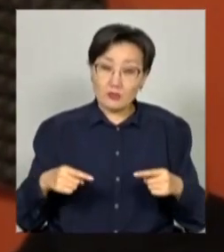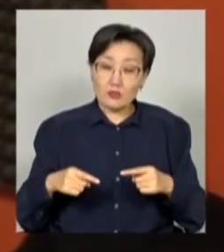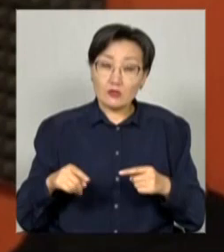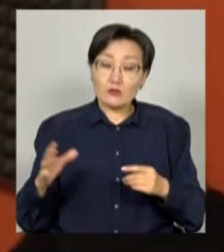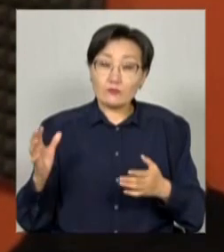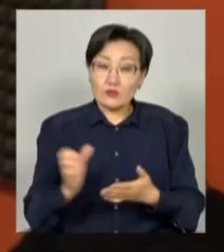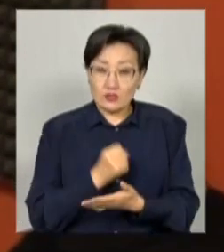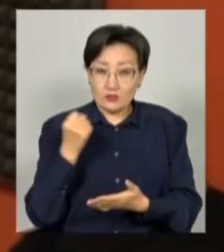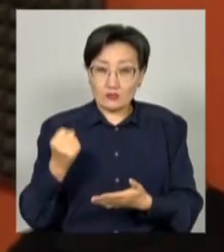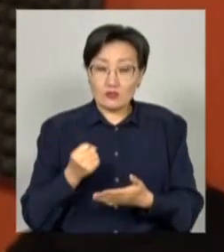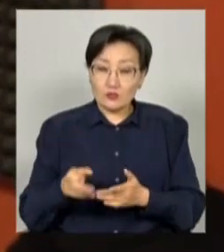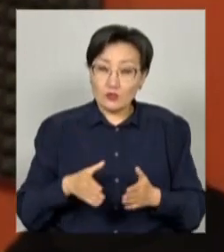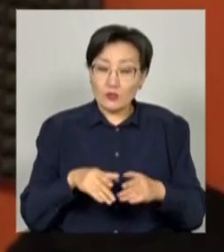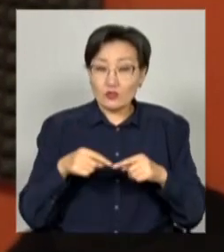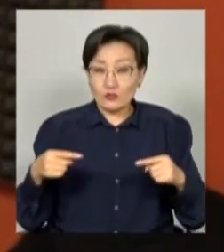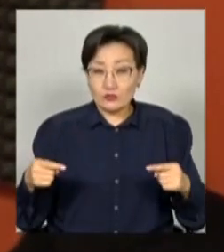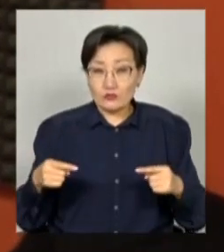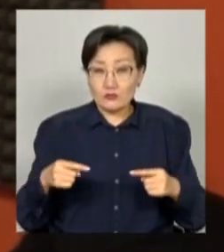жетістікке жетудің жолындағы әртүрлі